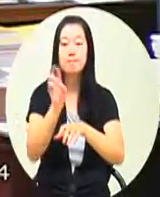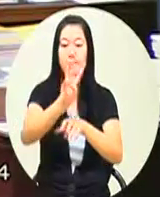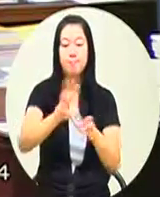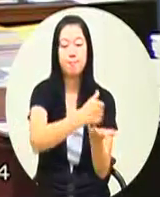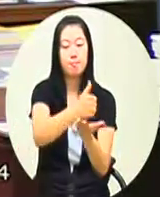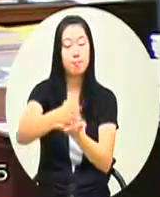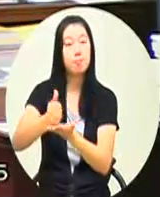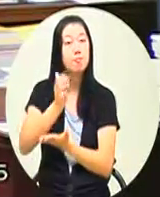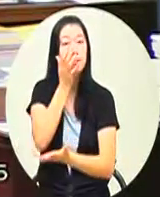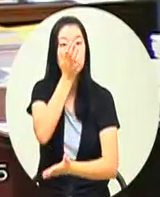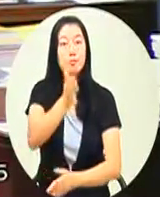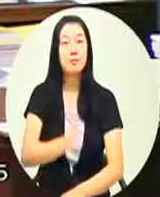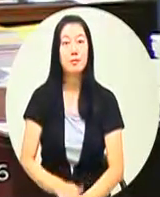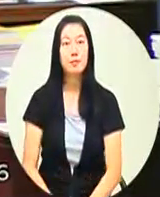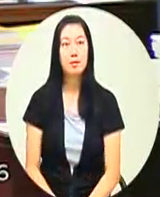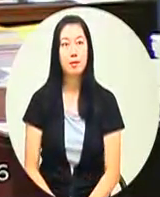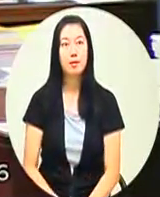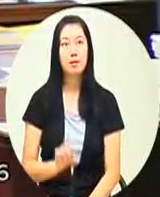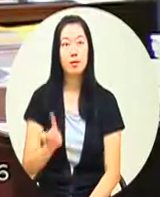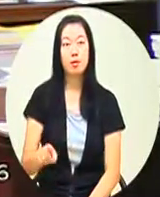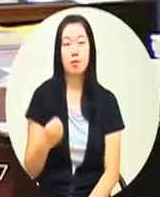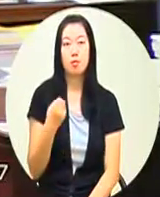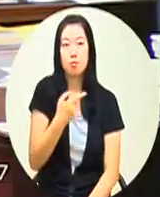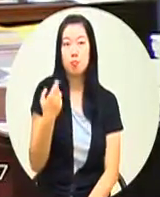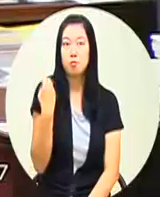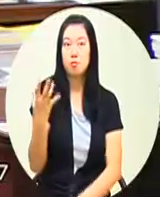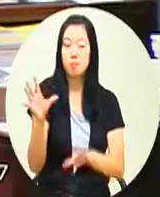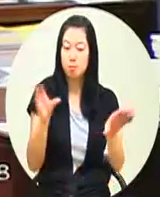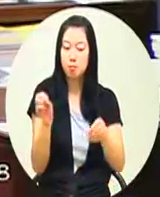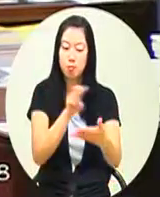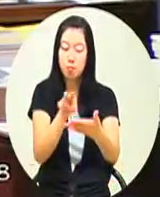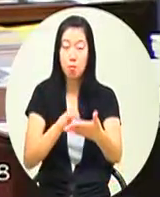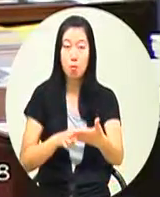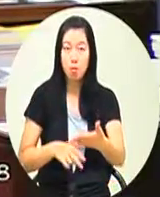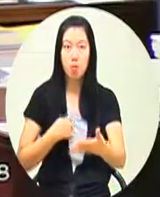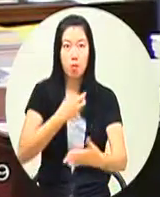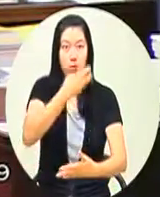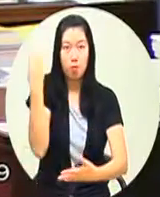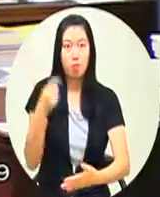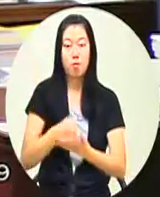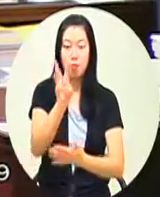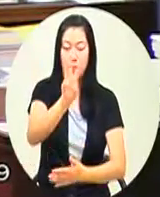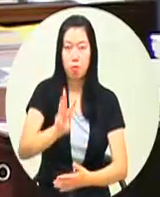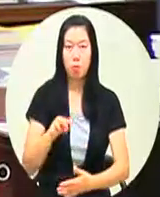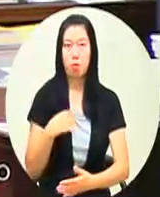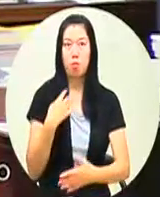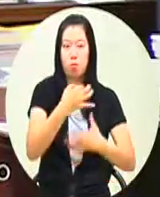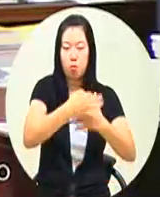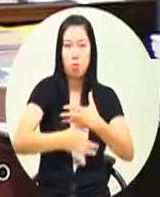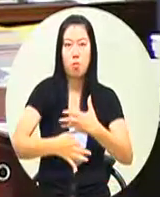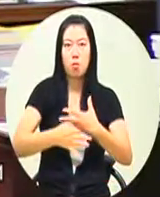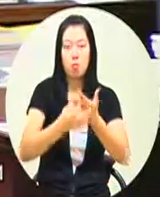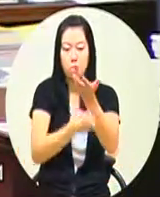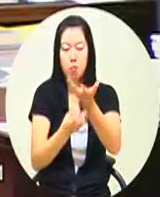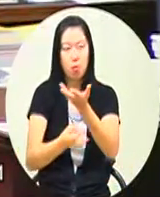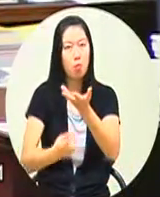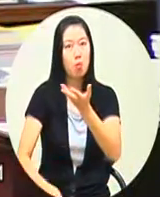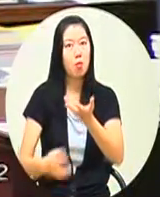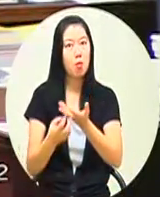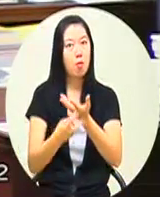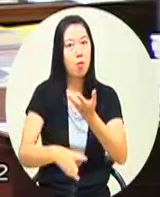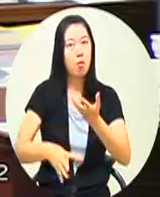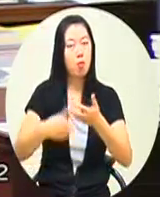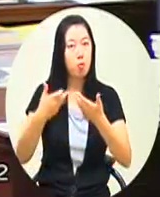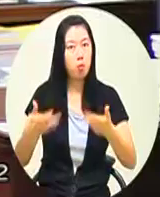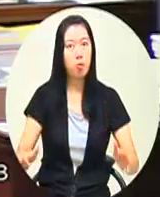们也知道从最新的资料里面，其实我们的水其实漏掉的比例还是很高啦。其实